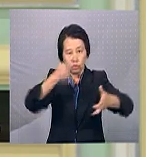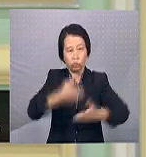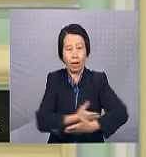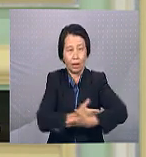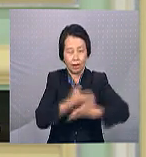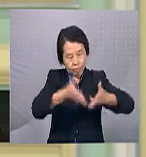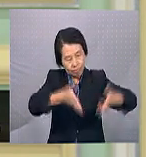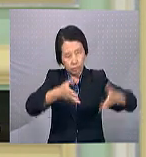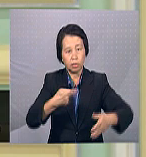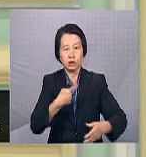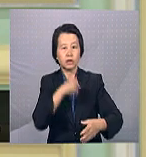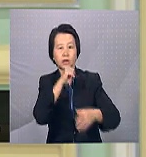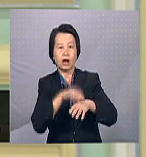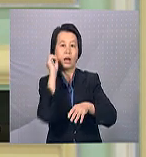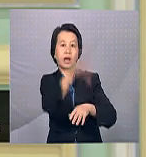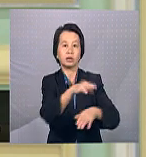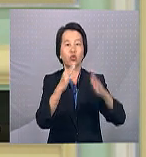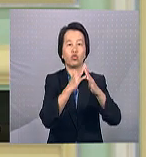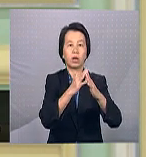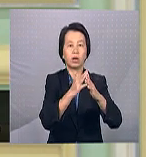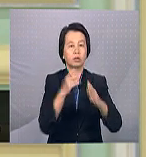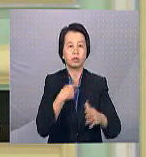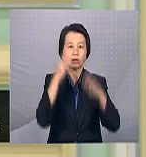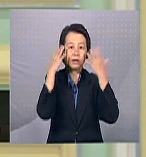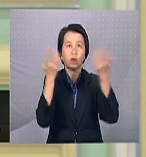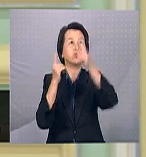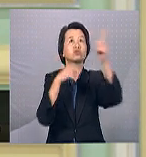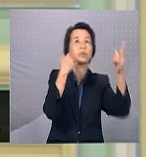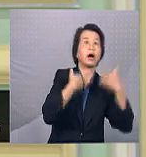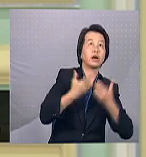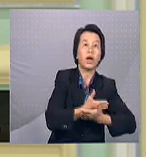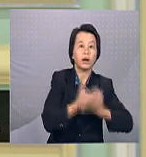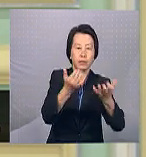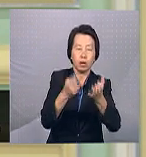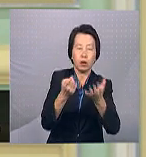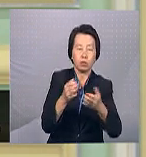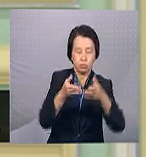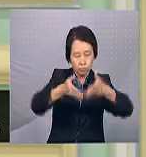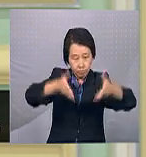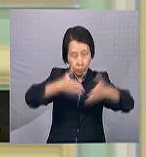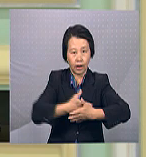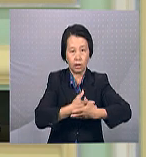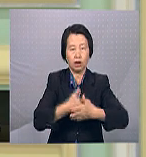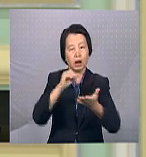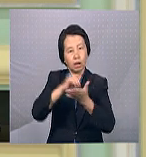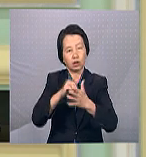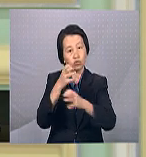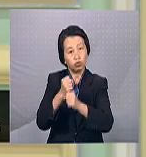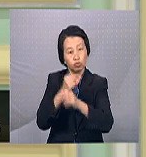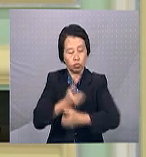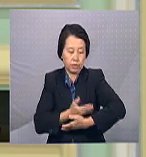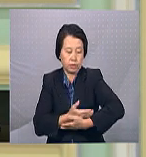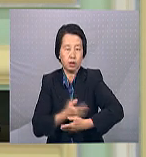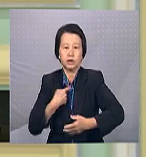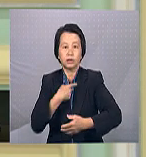contoh. Kita tak hantar setiap rumah diapers anak, kita tak tahu siapa yang memerlukan. Susu bayi, kita tidak